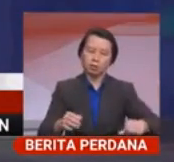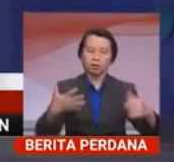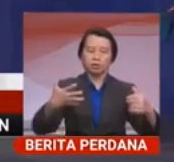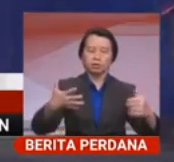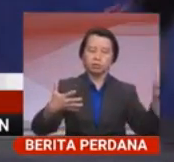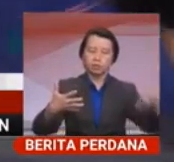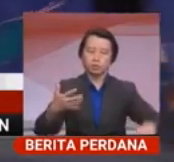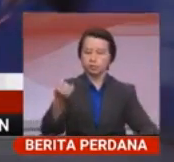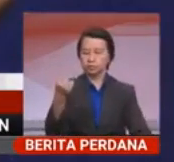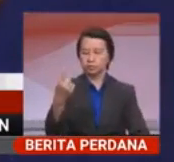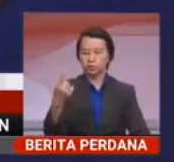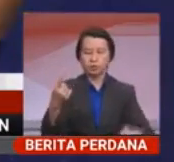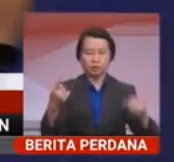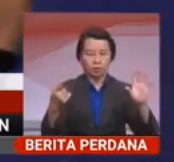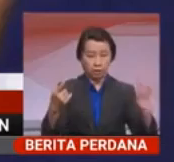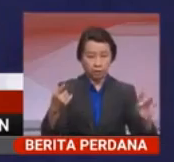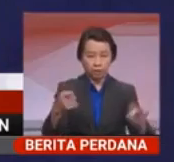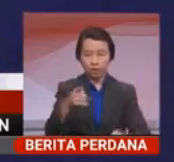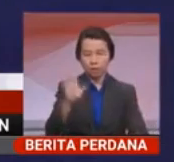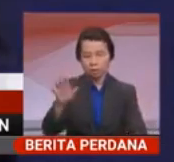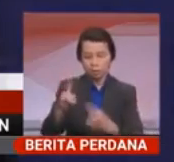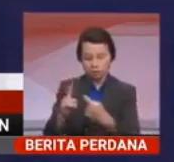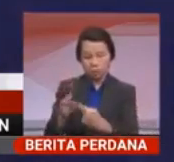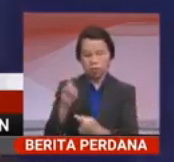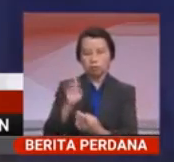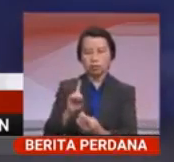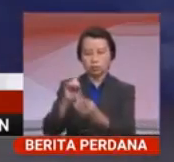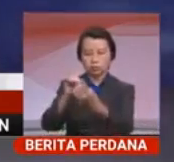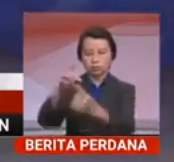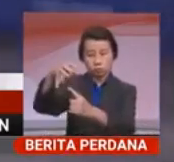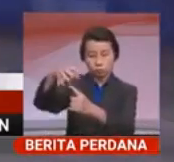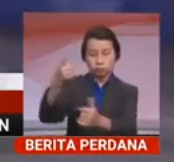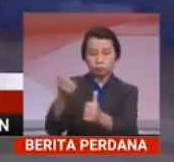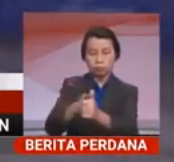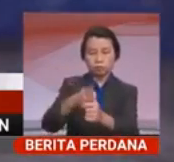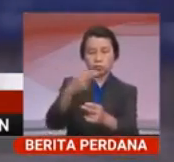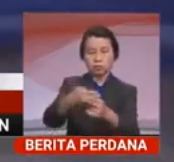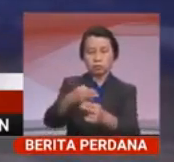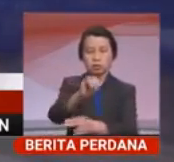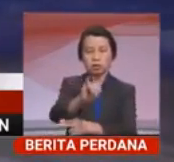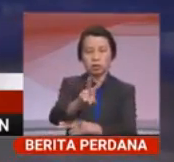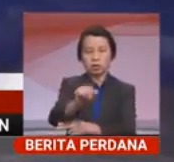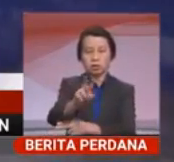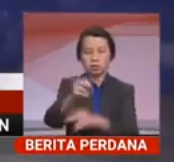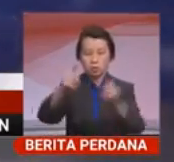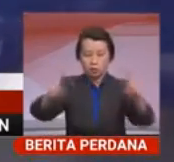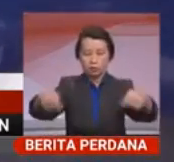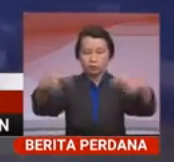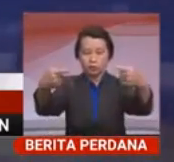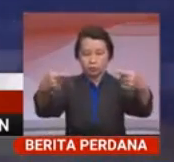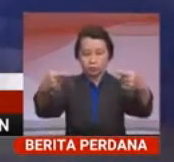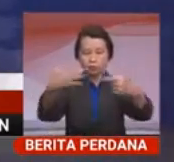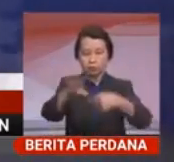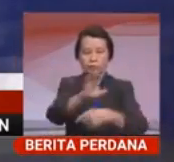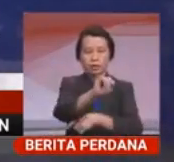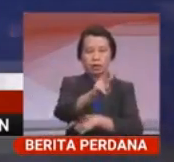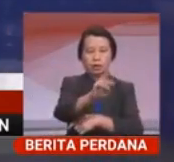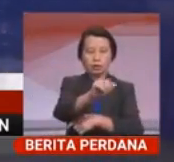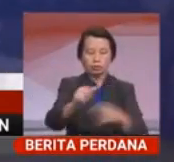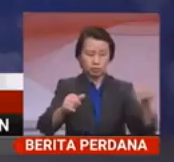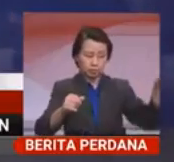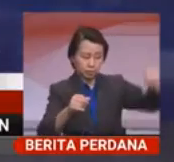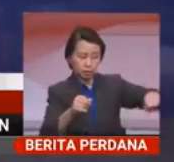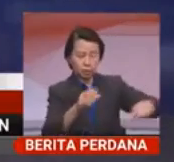kelima 11-8. Syafiq akan bertemu pilihan pertama kejohanan Ivan Yuan di final selepas Ivan